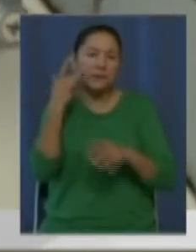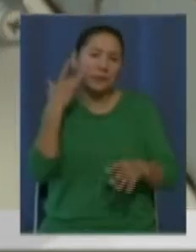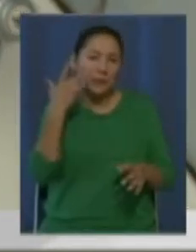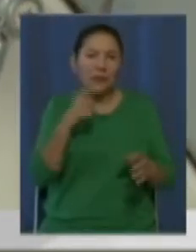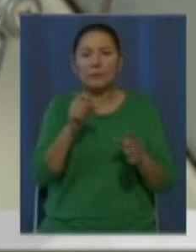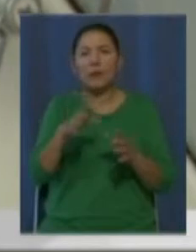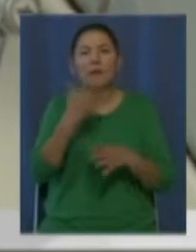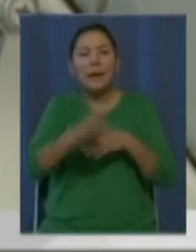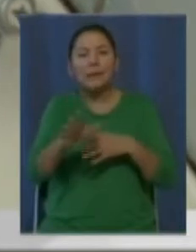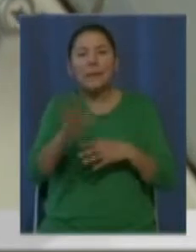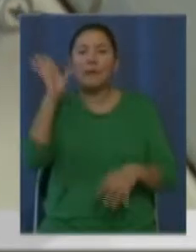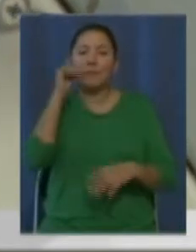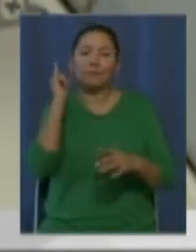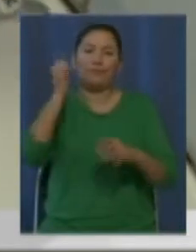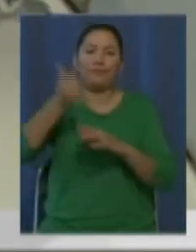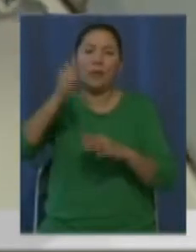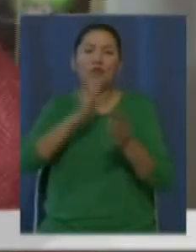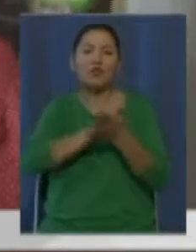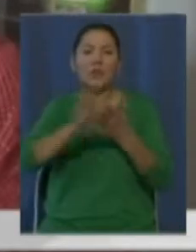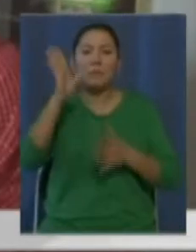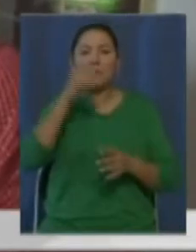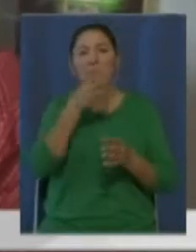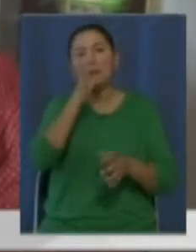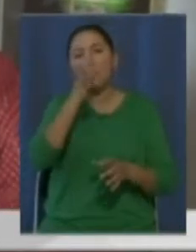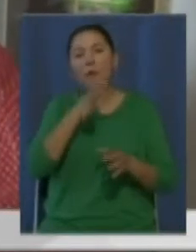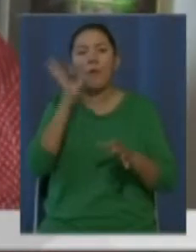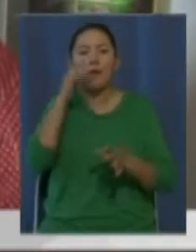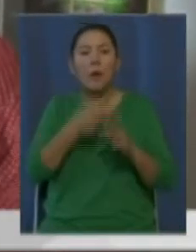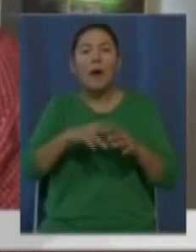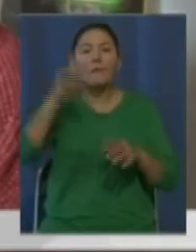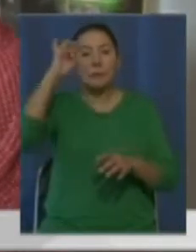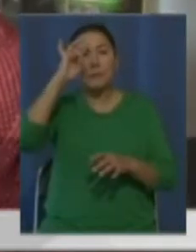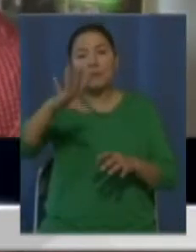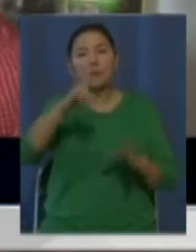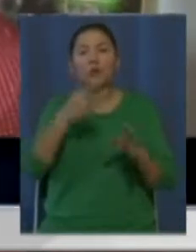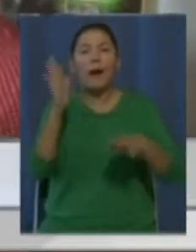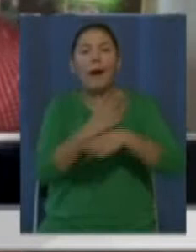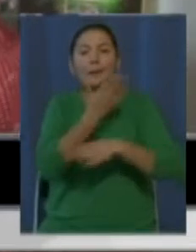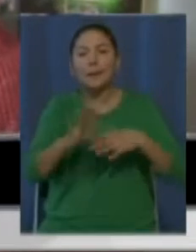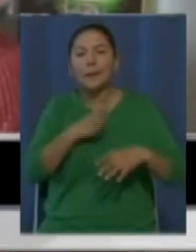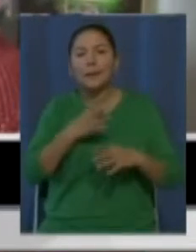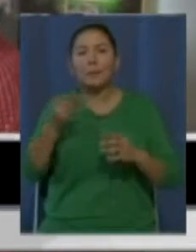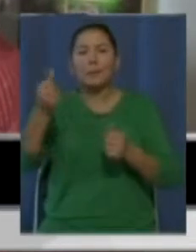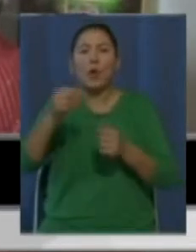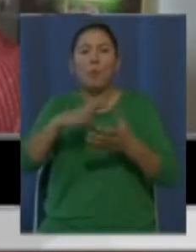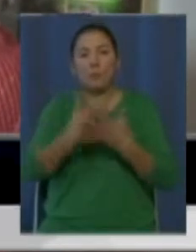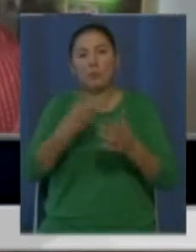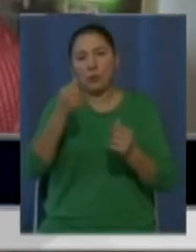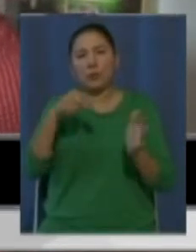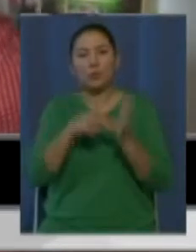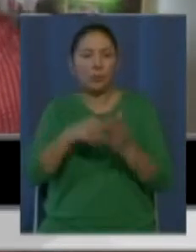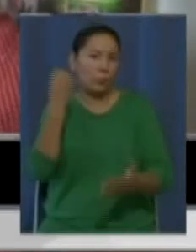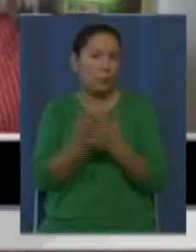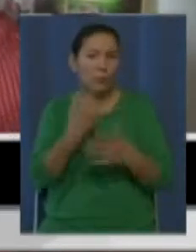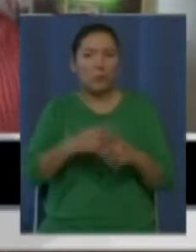Енді міне мөлдір тұнық су үйге келіп тұр. Осы ауылымызға Сыңғырлау ауылына су келіп жатыр. Бір жылдай болып,